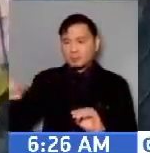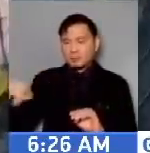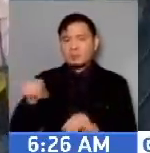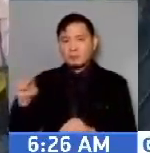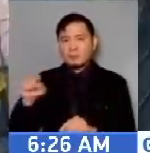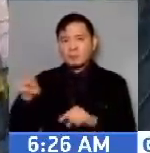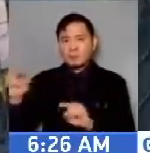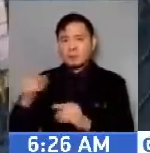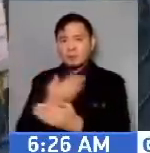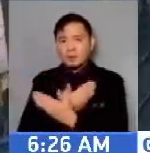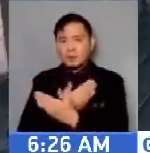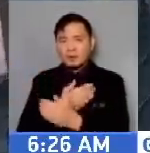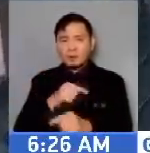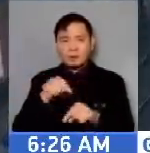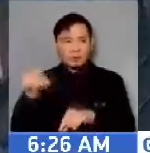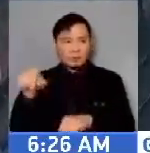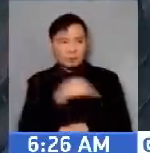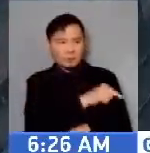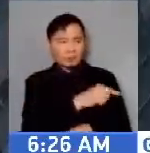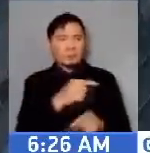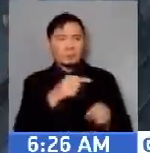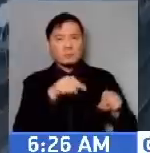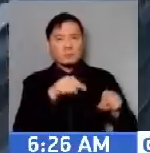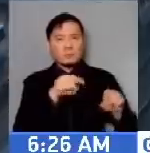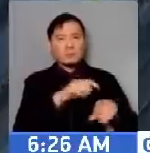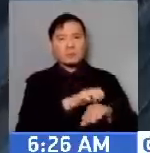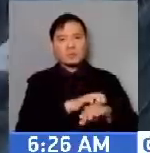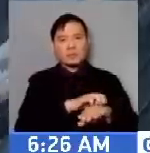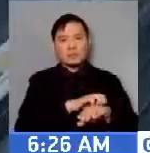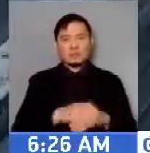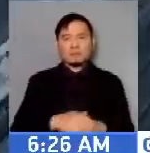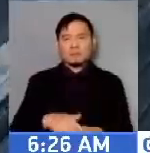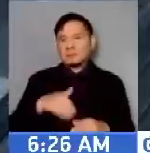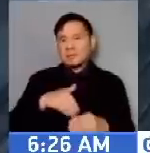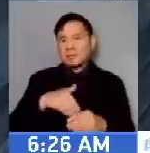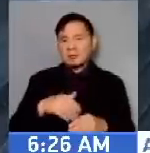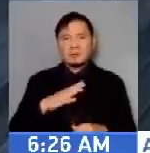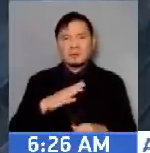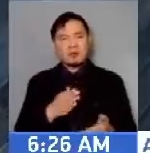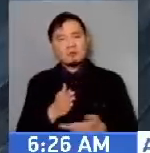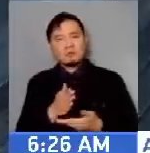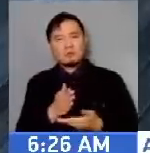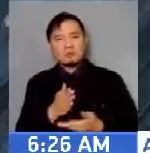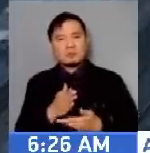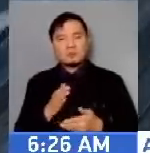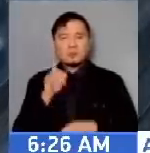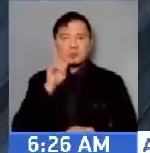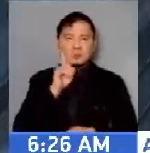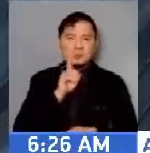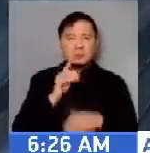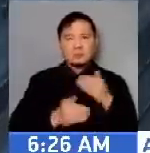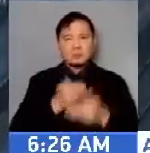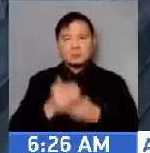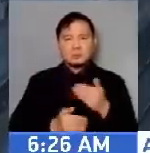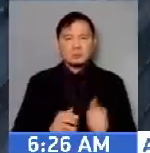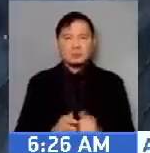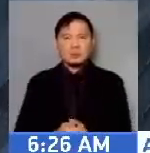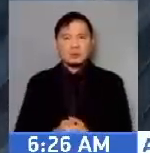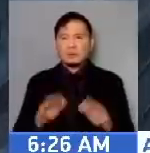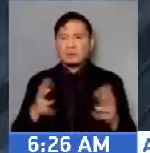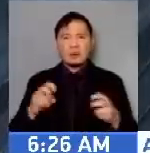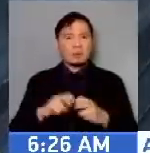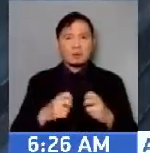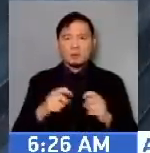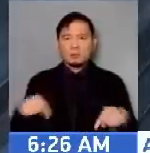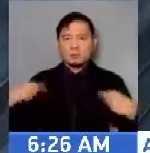Pamakati. Maluwag at mabilis pa naman ang daloy ng trapiko sa mga oras na ito. Wala pa rin pong problema as of 6:26 in